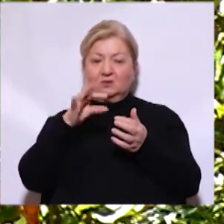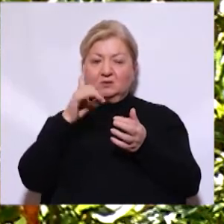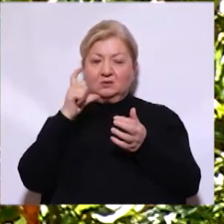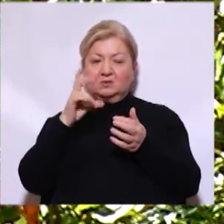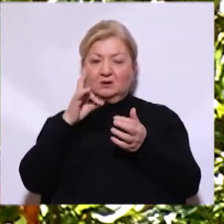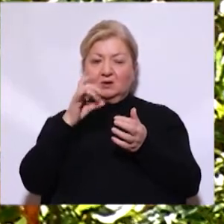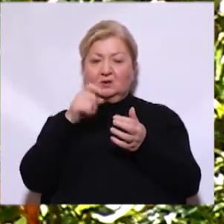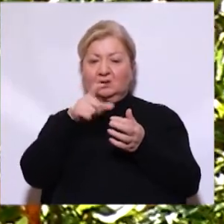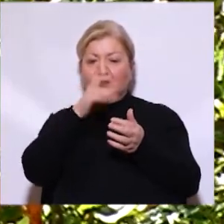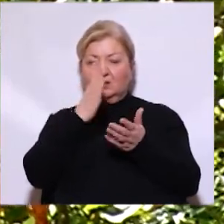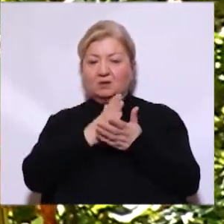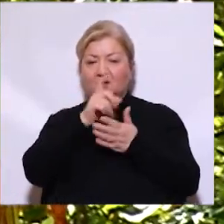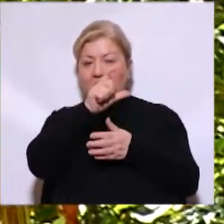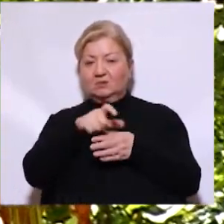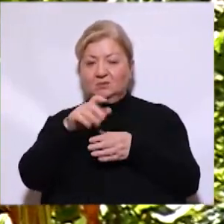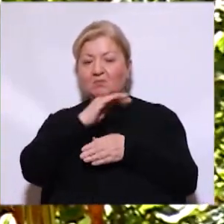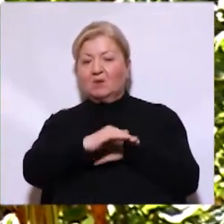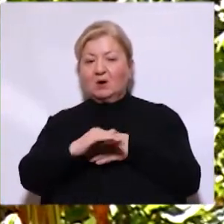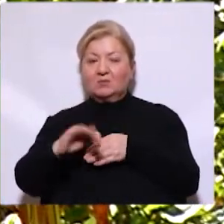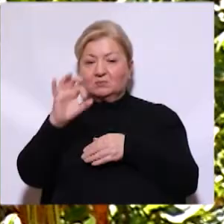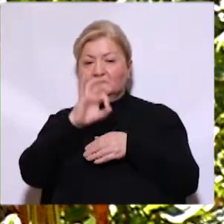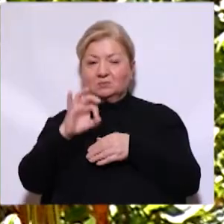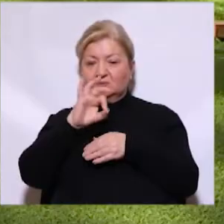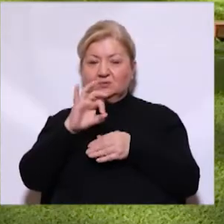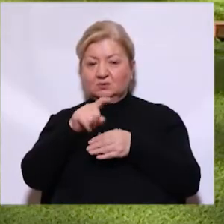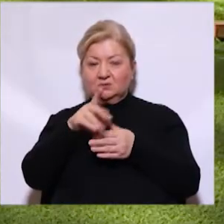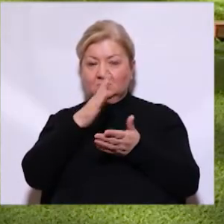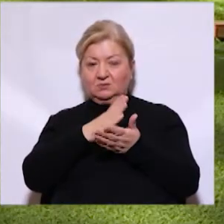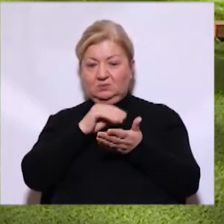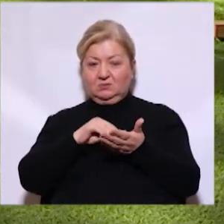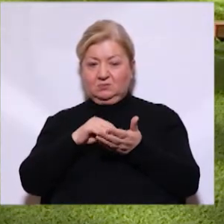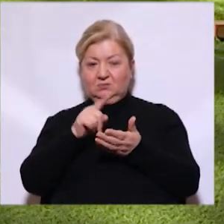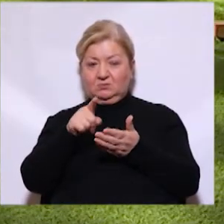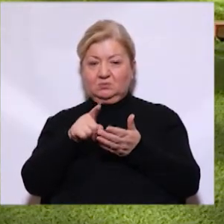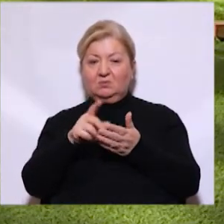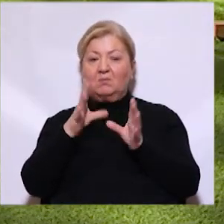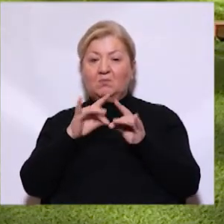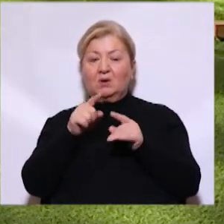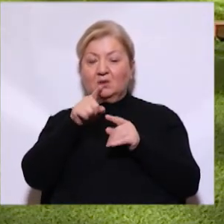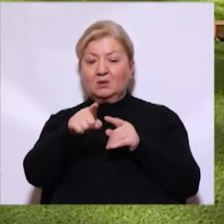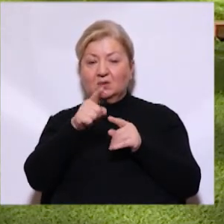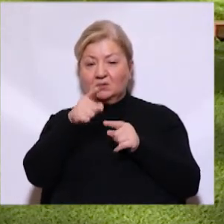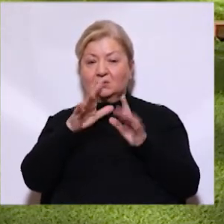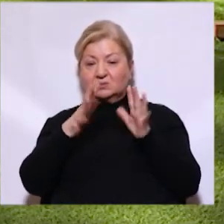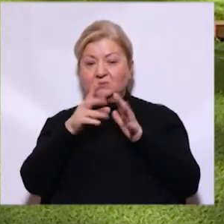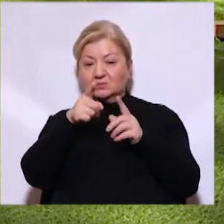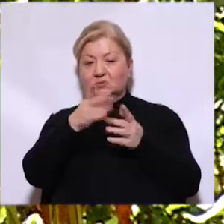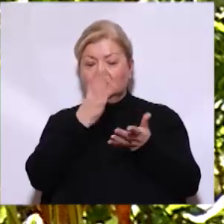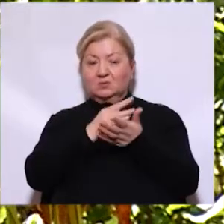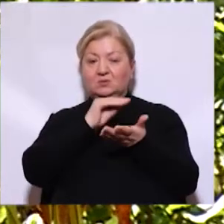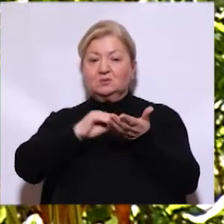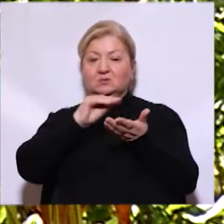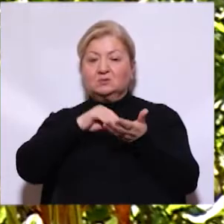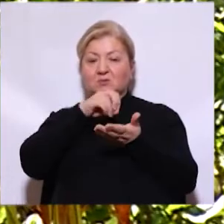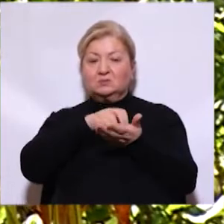ეხა თქვენ გეცოდინებათ, საბავშვო ავტორი არის, ხო? და მაინც და მაინც ასეთ თემატიკით არ გამოირჩევა, მაგრამ ამ შემთხვევაში მას